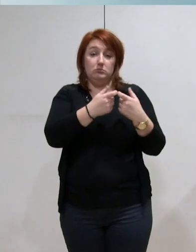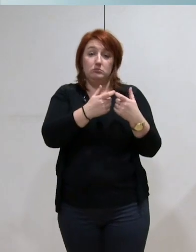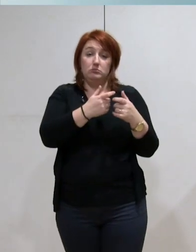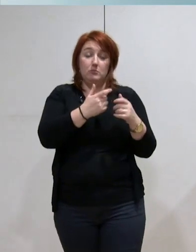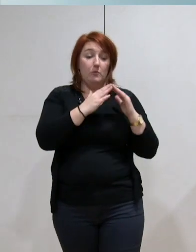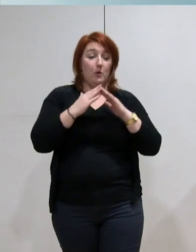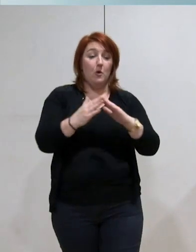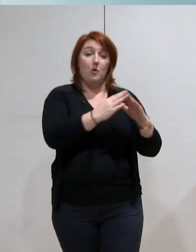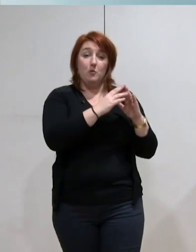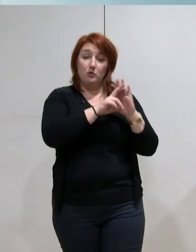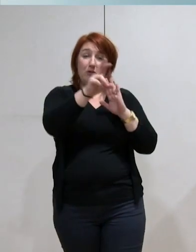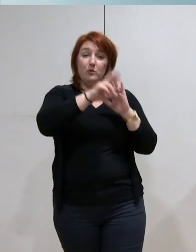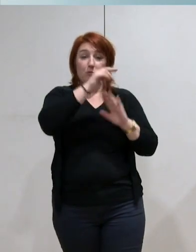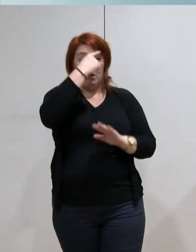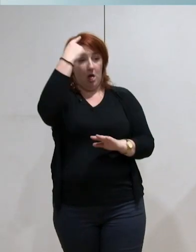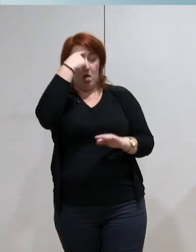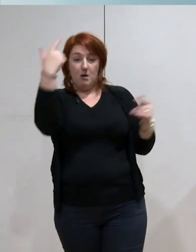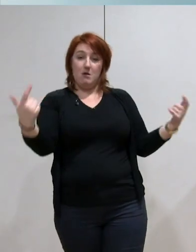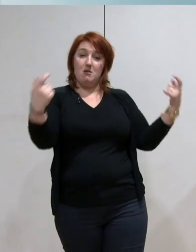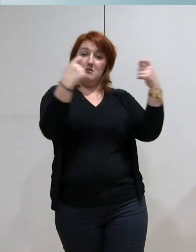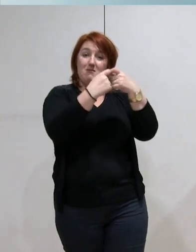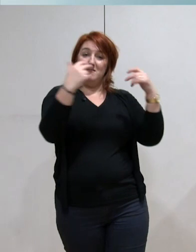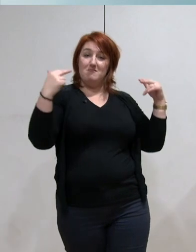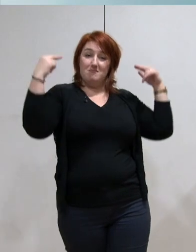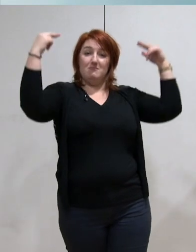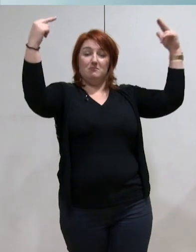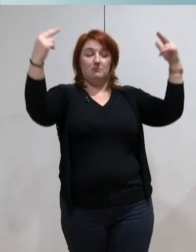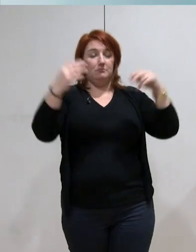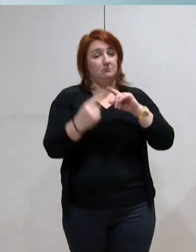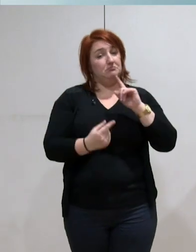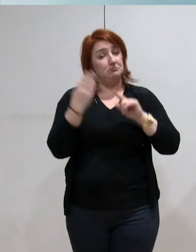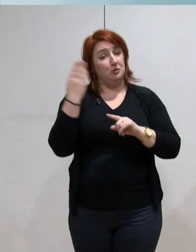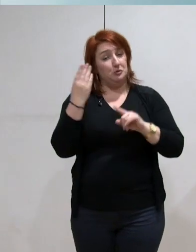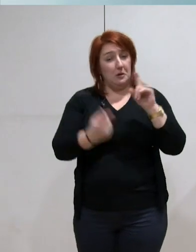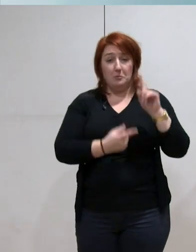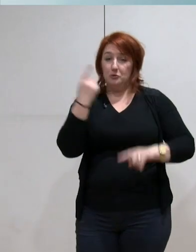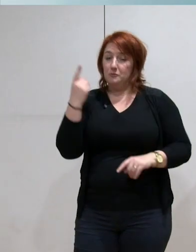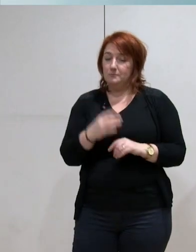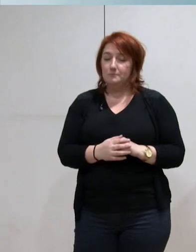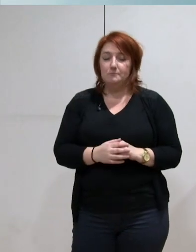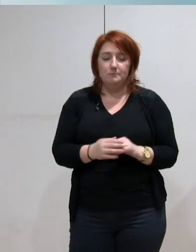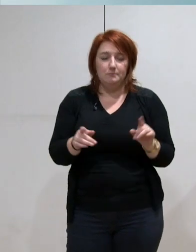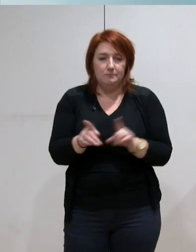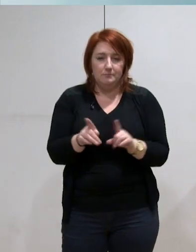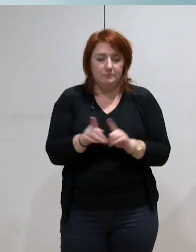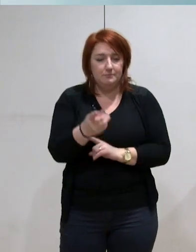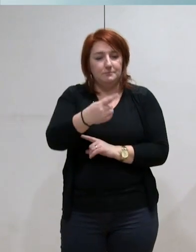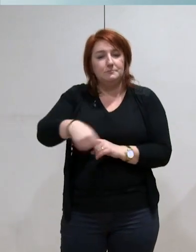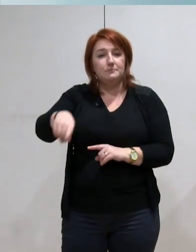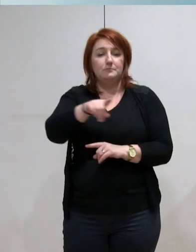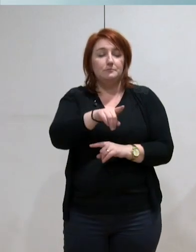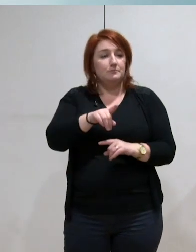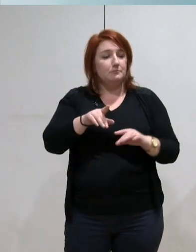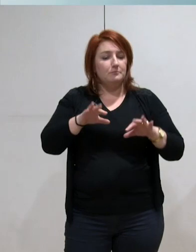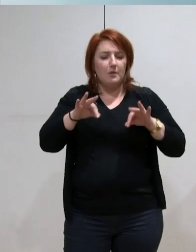communauté grennobloise vous avez aussi dans cette démarche qualitative décidé de finalement